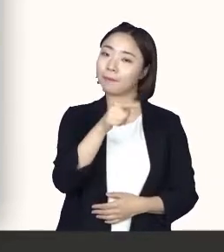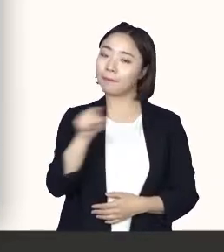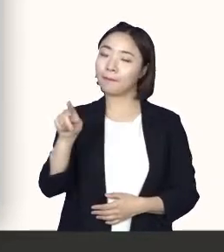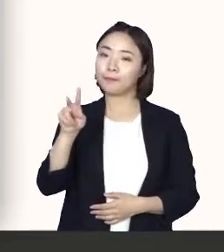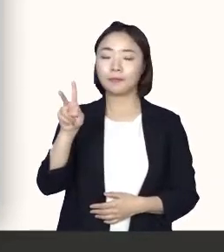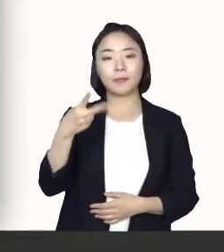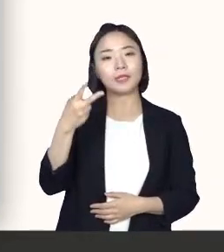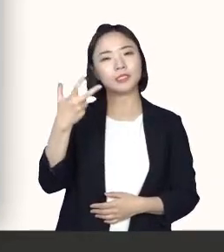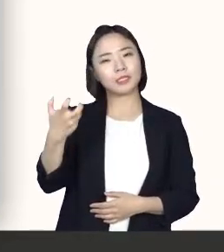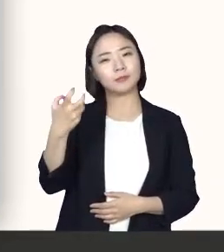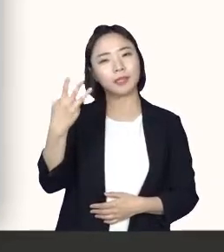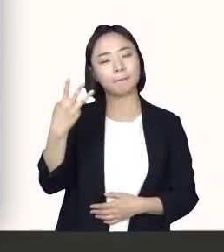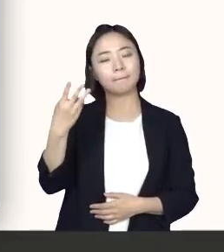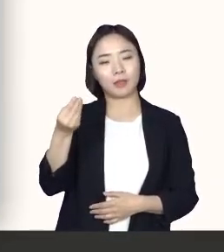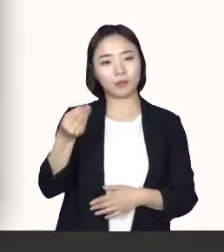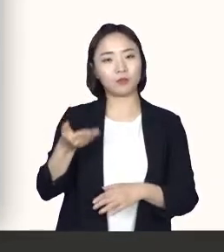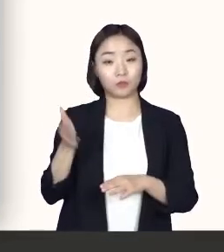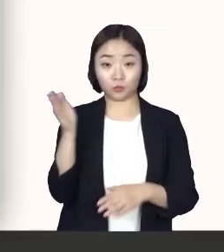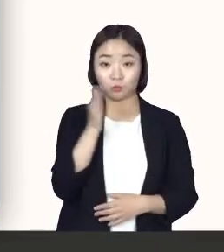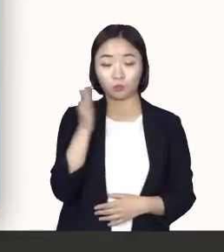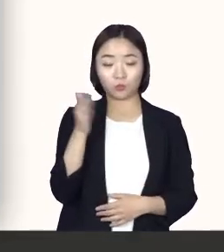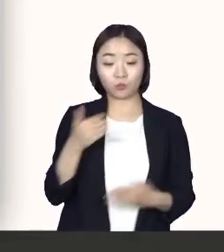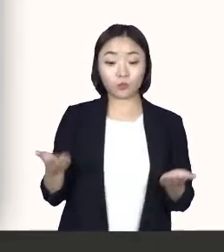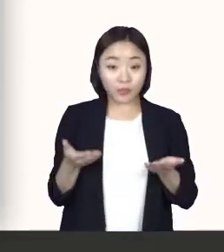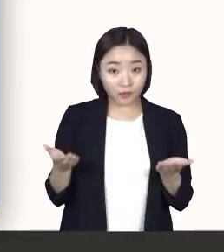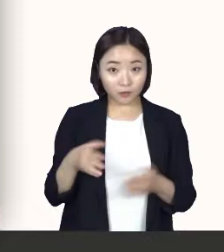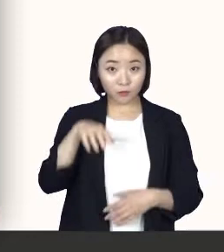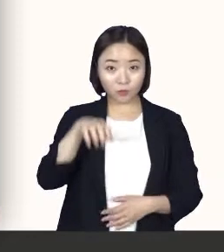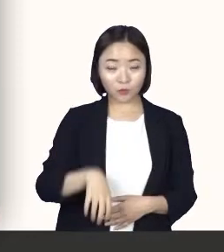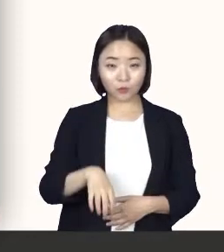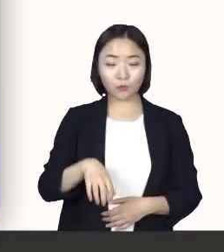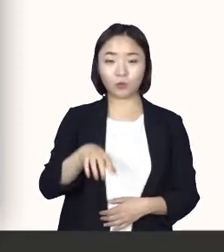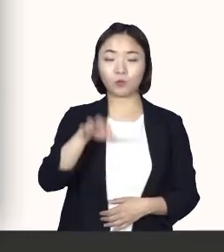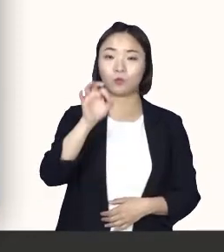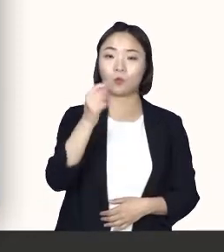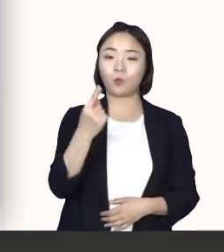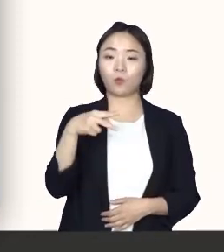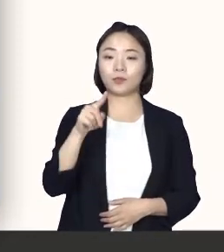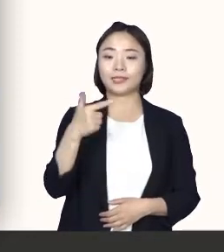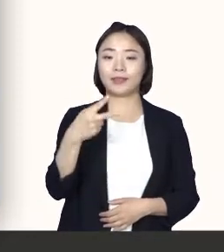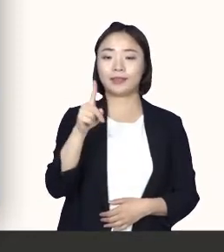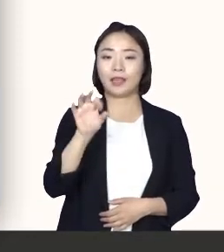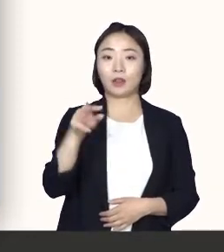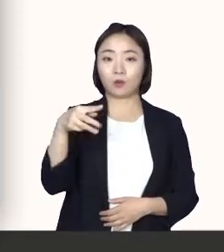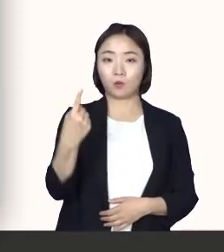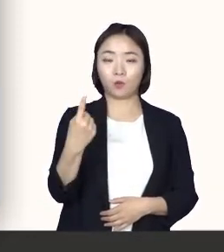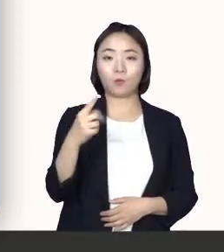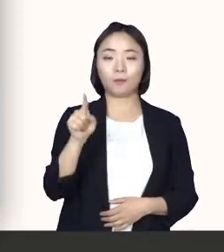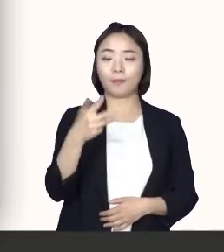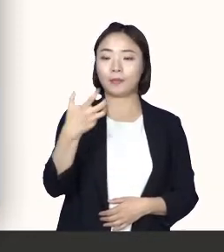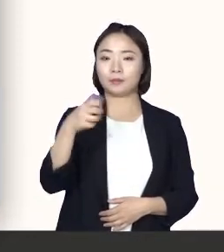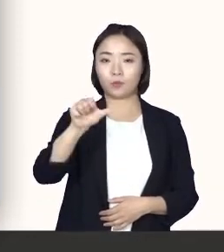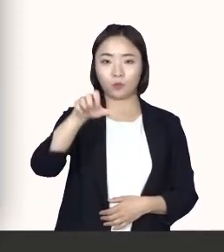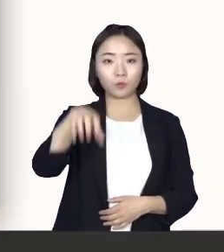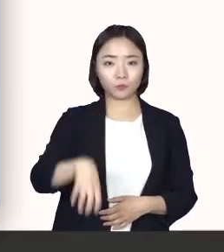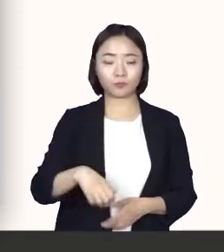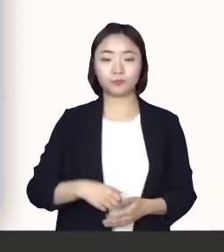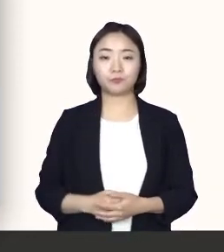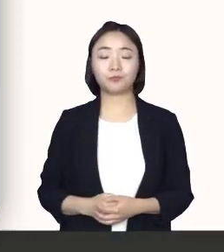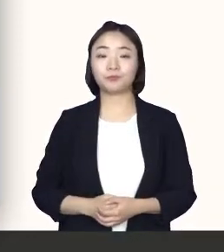213만원에서 273만원 이상이며 근무지는 천안시 동남구 수신면 오산단로 185입니다.